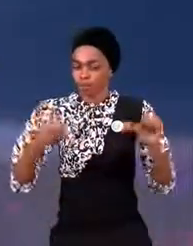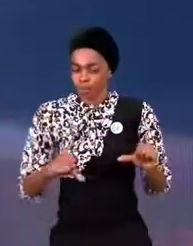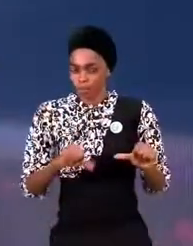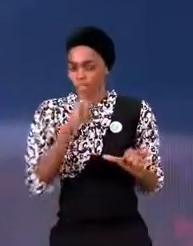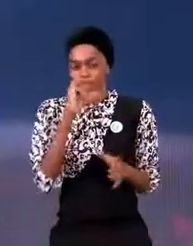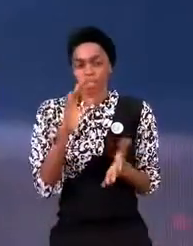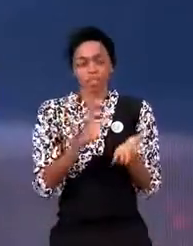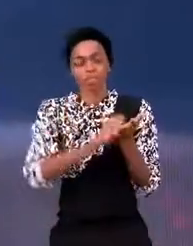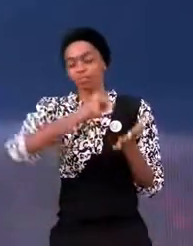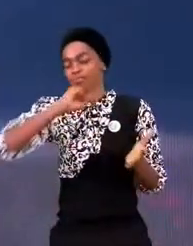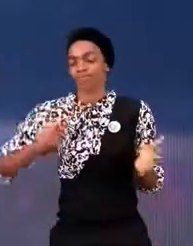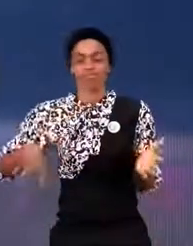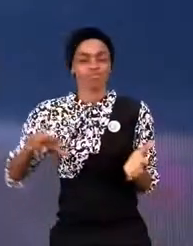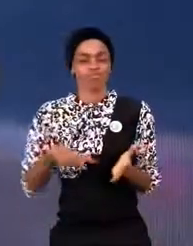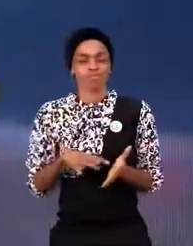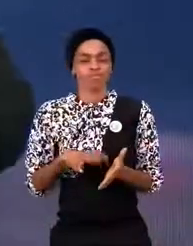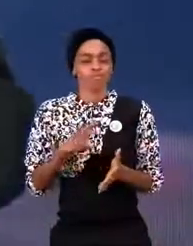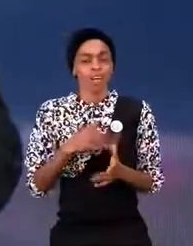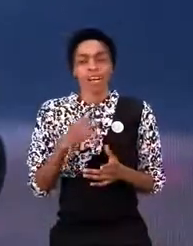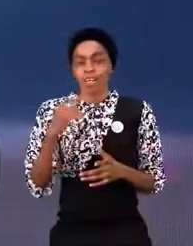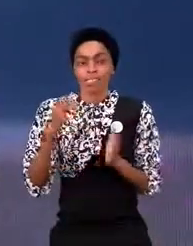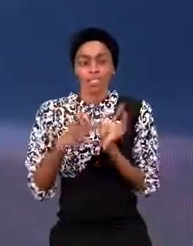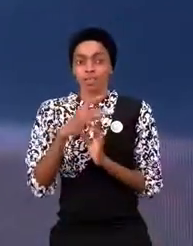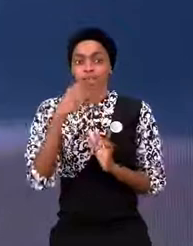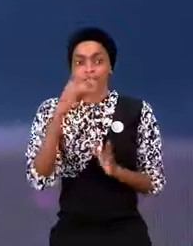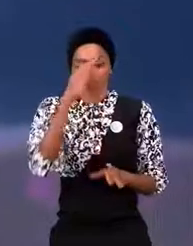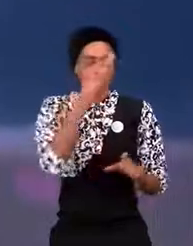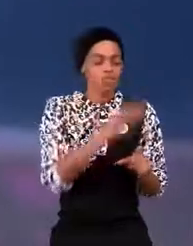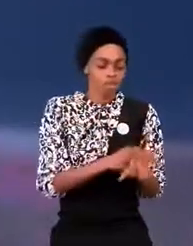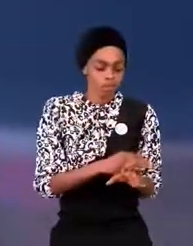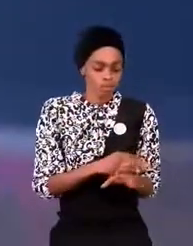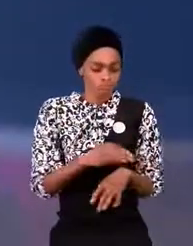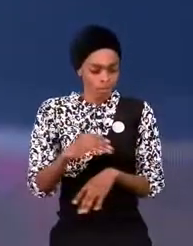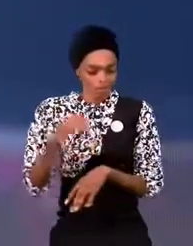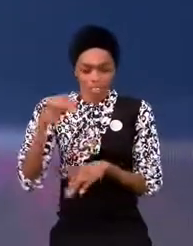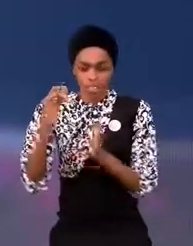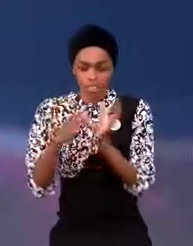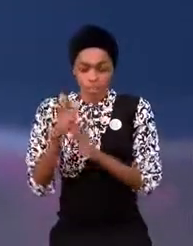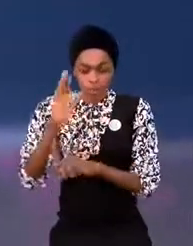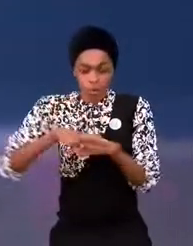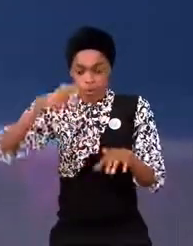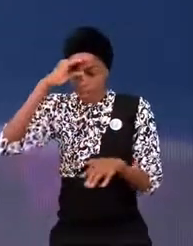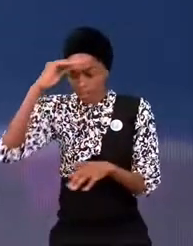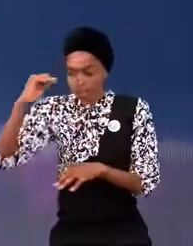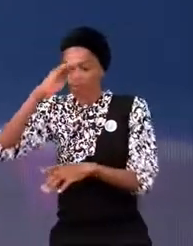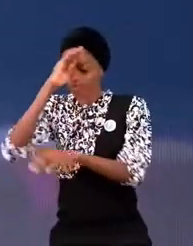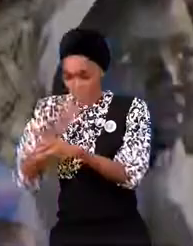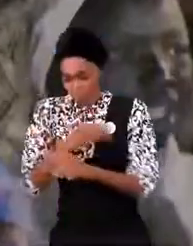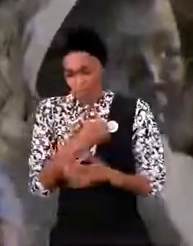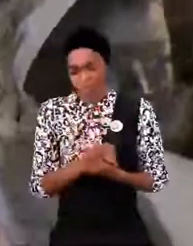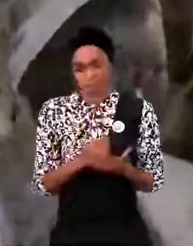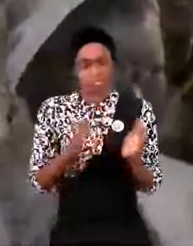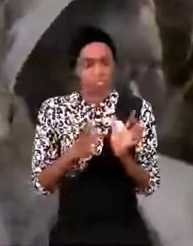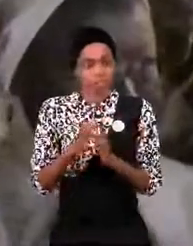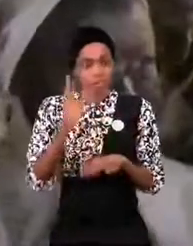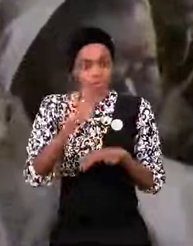il a appelé mon enfant, il a appelé maintenant enfant de Dieu, maintenant tu